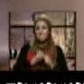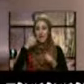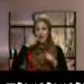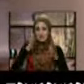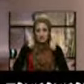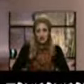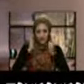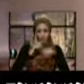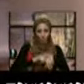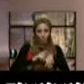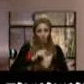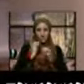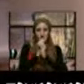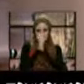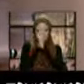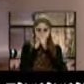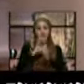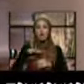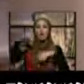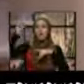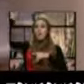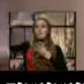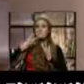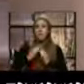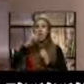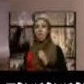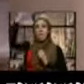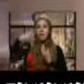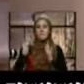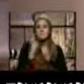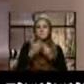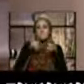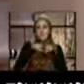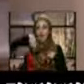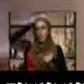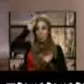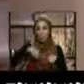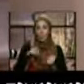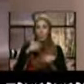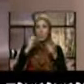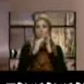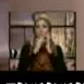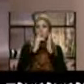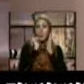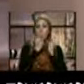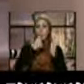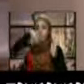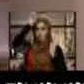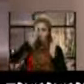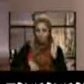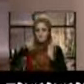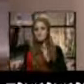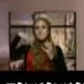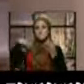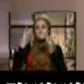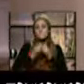نواظب، ما هو رب شعبان، رب رمضان، رب شوال، هو احنا ليه يعني سبحان الله العظيم مرتبطين بالعباده؟ هذه